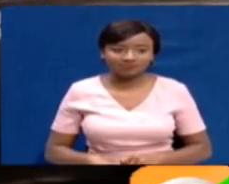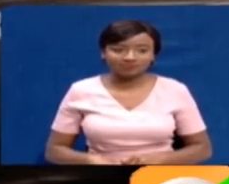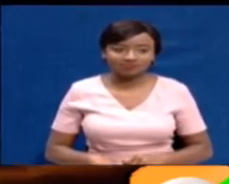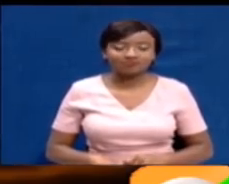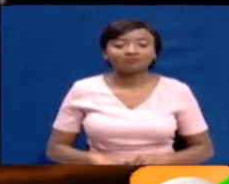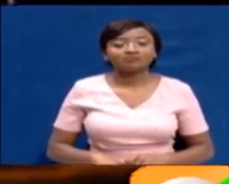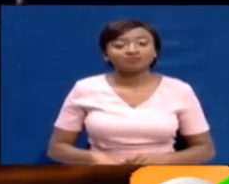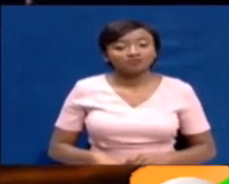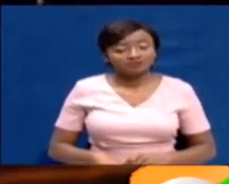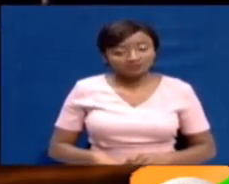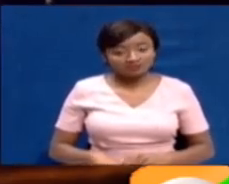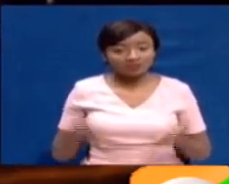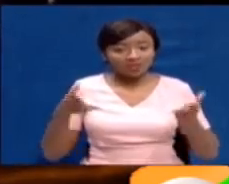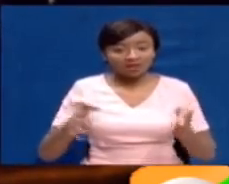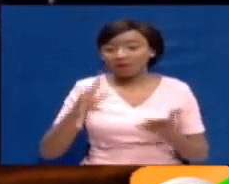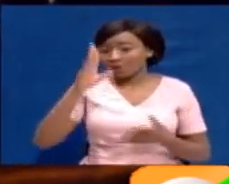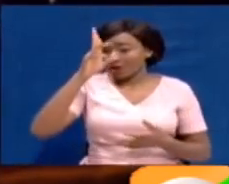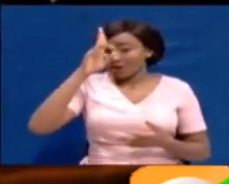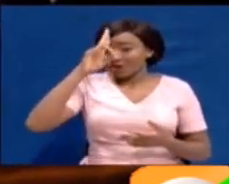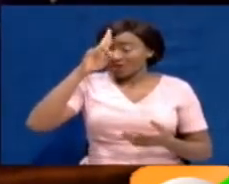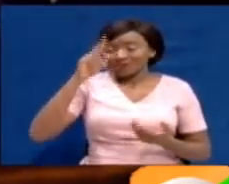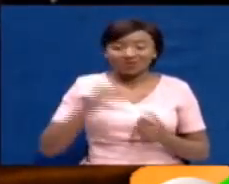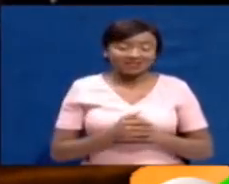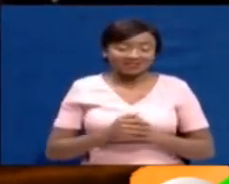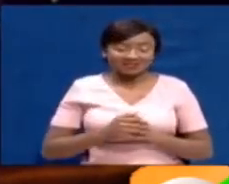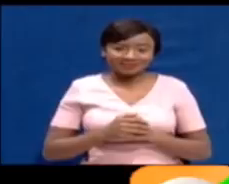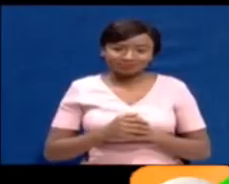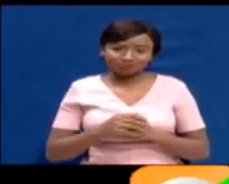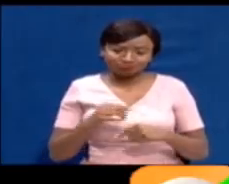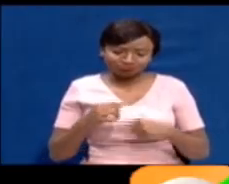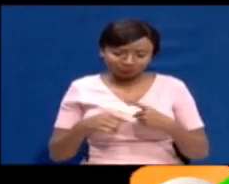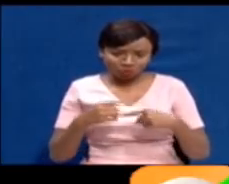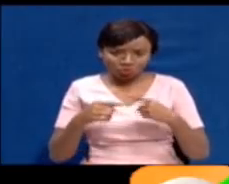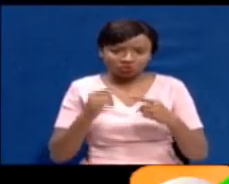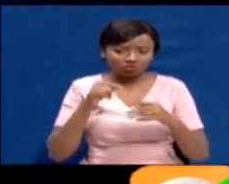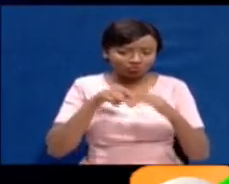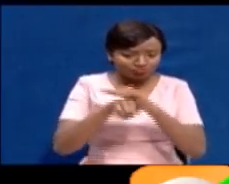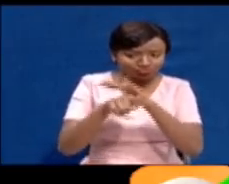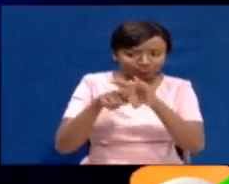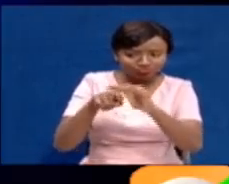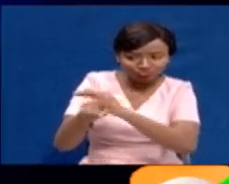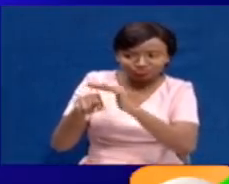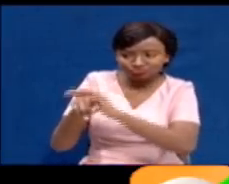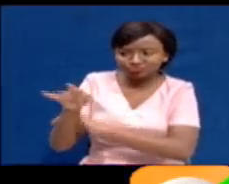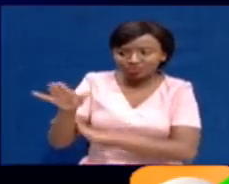By this time, police officers are slowly taking over the streets.